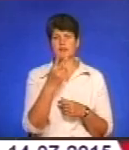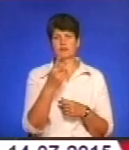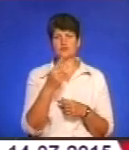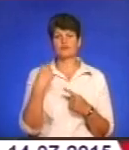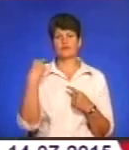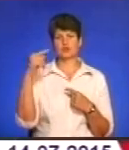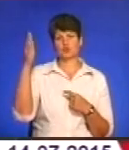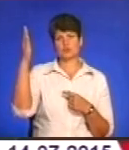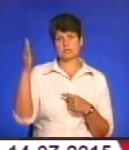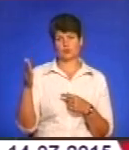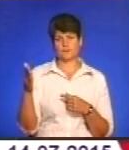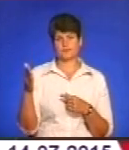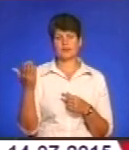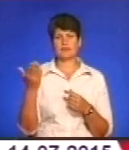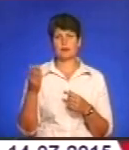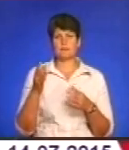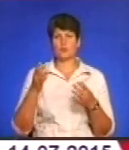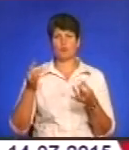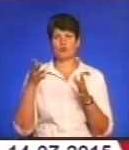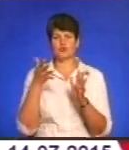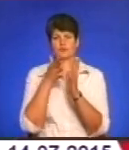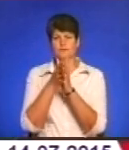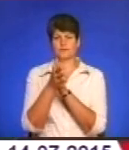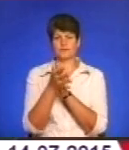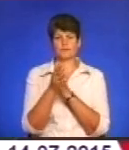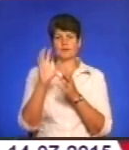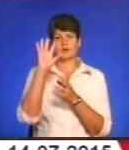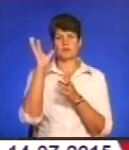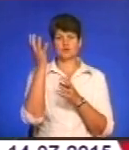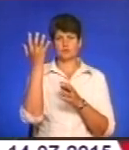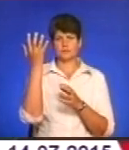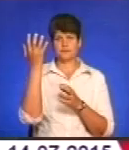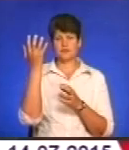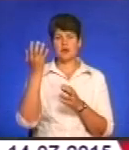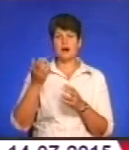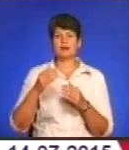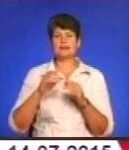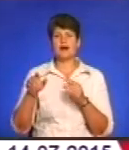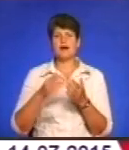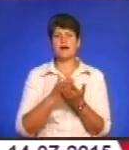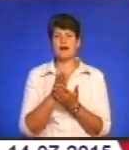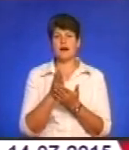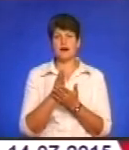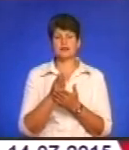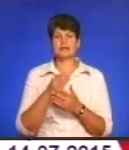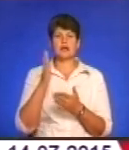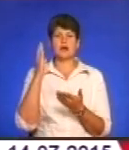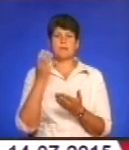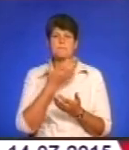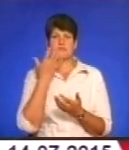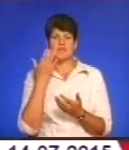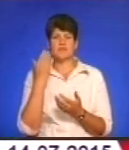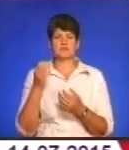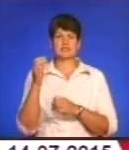у іншу стіну, не промочену світлом із кришталевого абажуру. А на карті позначки на південь і схід продер,